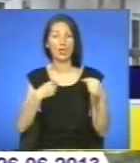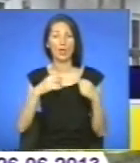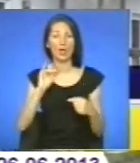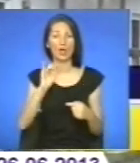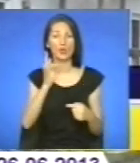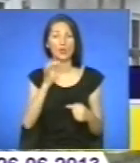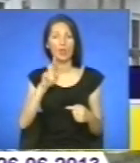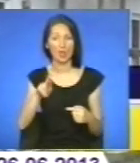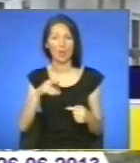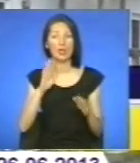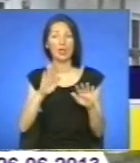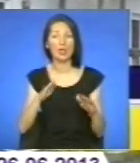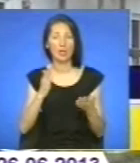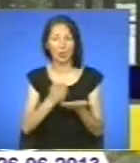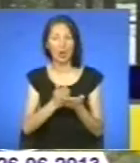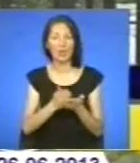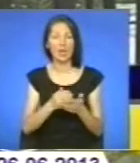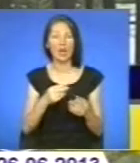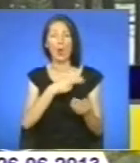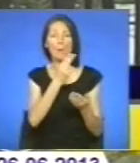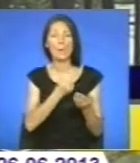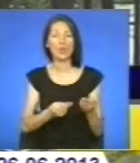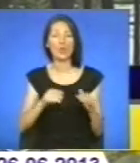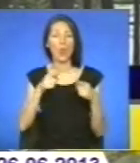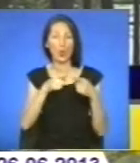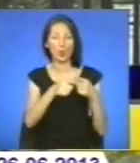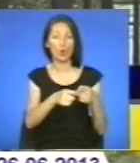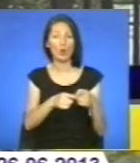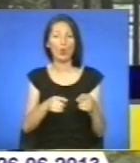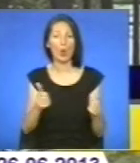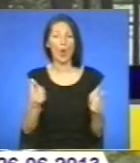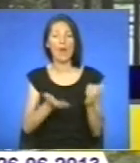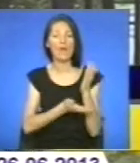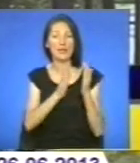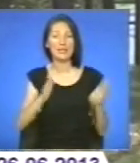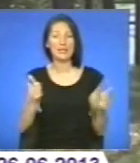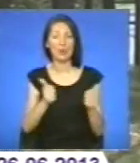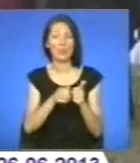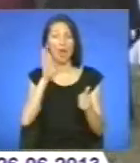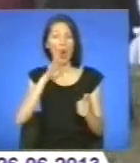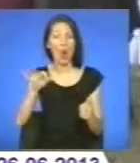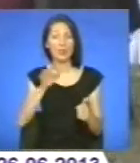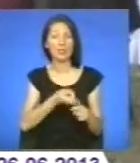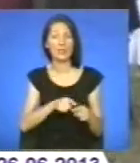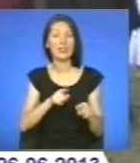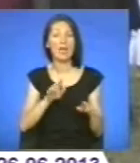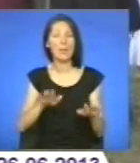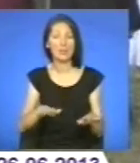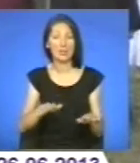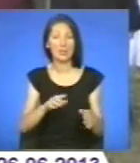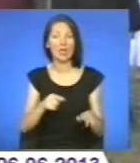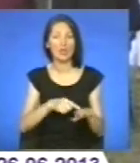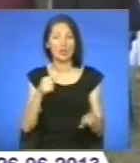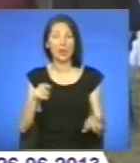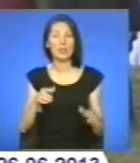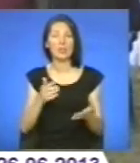мальовничому куточку серед соснового лісу біля озера. Це місце, де відчувається присутність Божого Духа, вибрали не випадково.